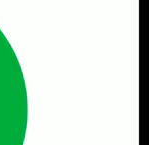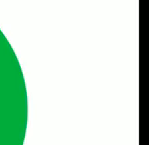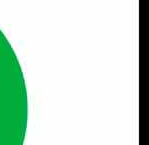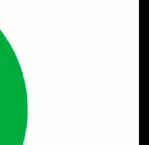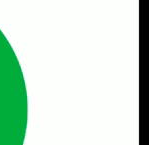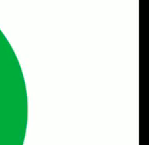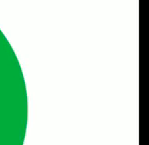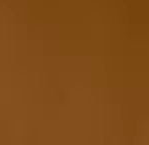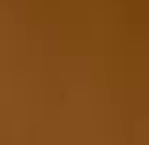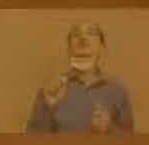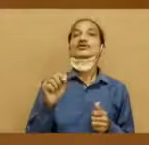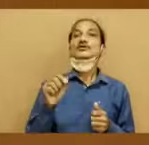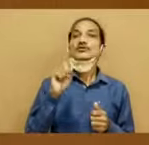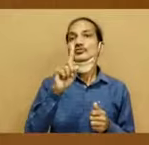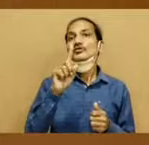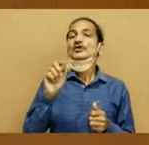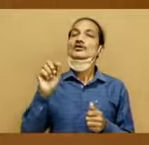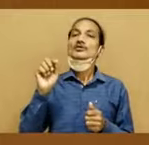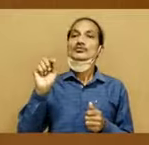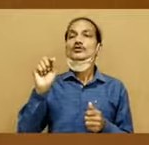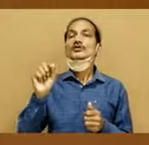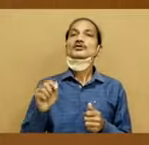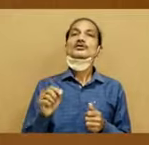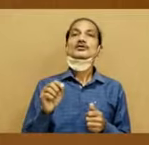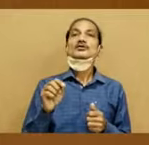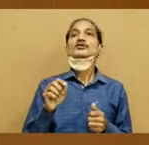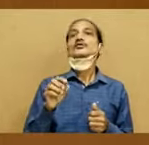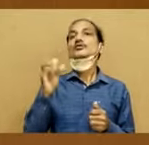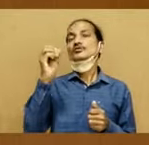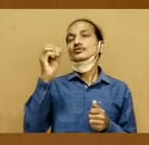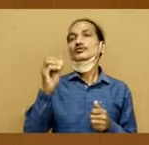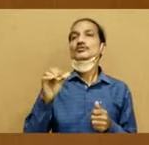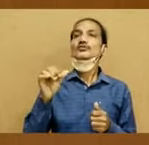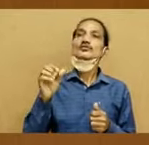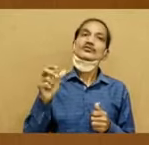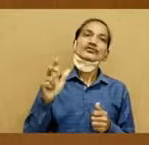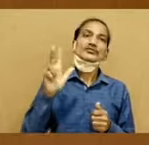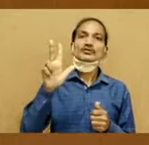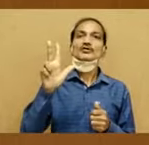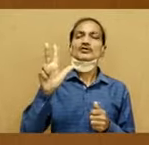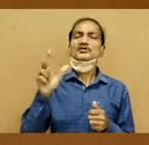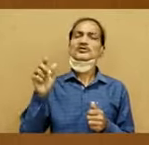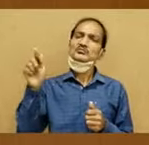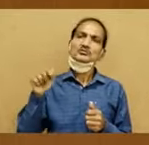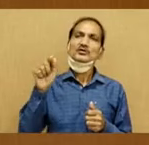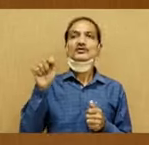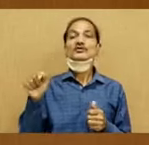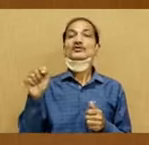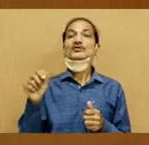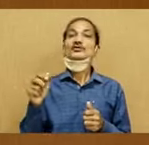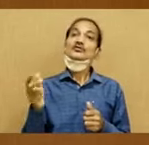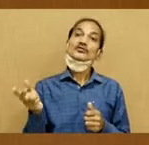1.08% हेला, सेटा होची आमर पॉजिटिविटी रेट। सेटा भलो कि मंद आपण देखंतु